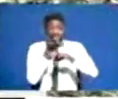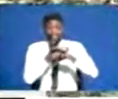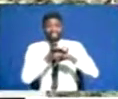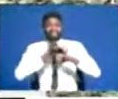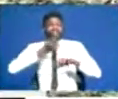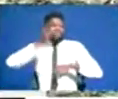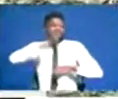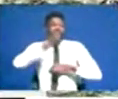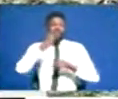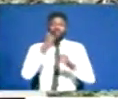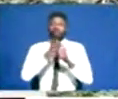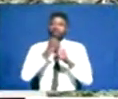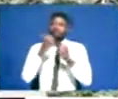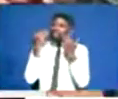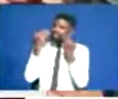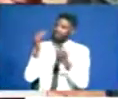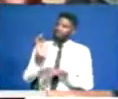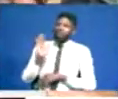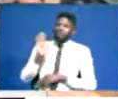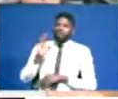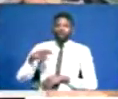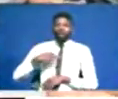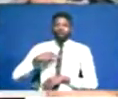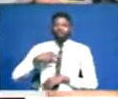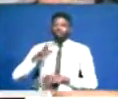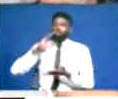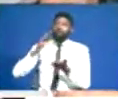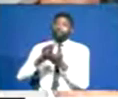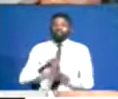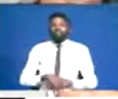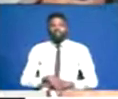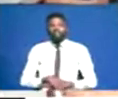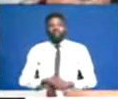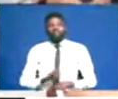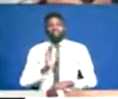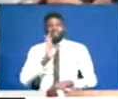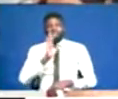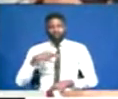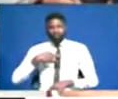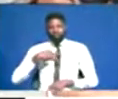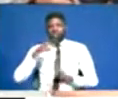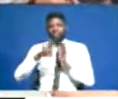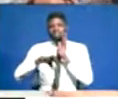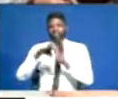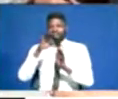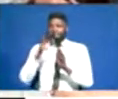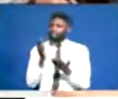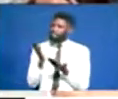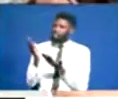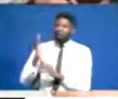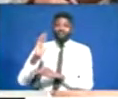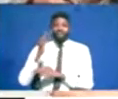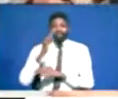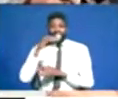discovered his clothes, confirming their worst fears. Nguo zake zimekuja kupatikana ya kwamba ziko kwa hii kichaka, na kwa hii kichaka kumekuwa na